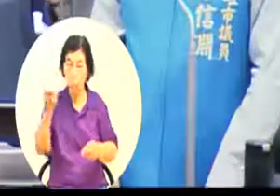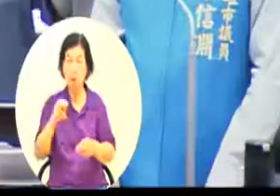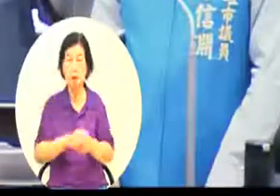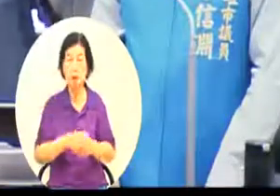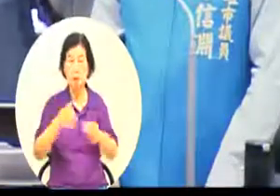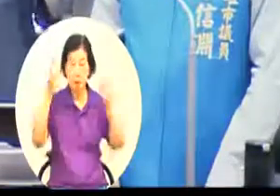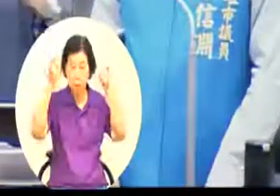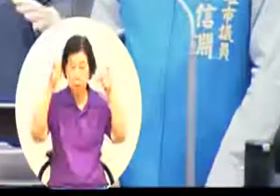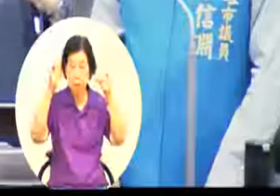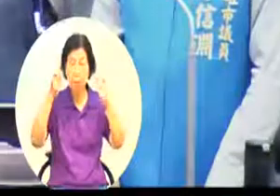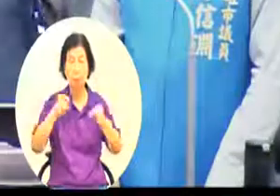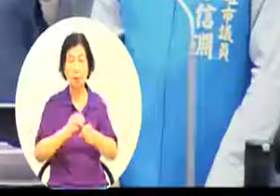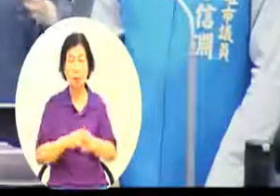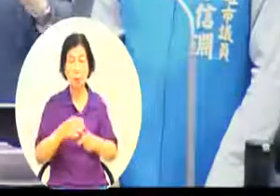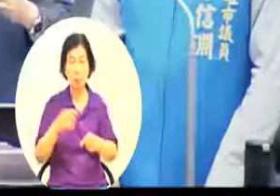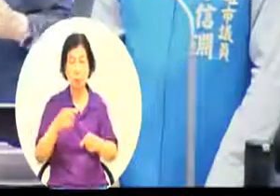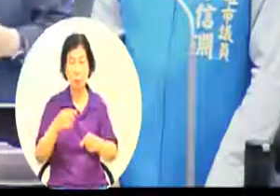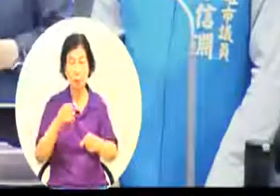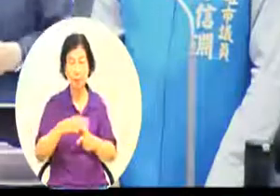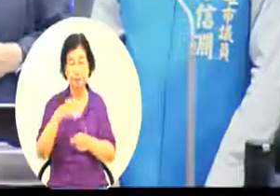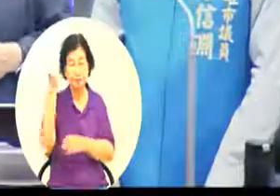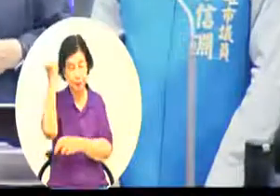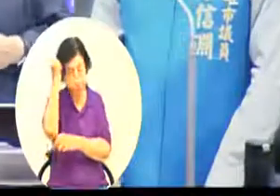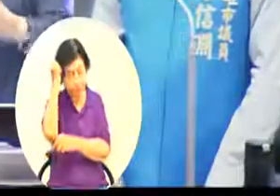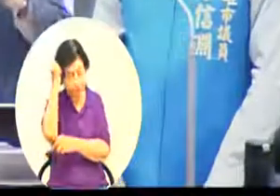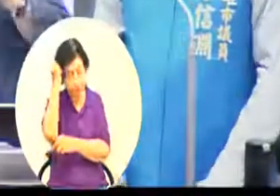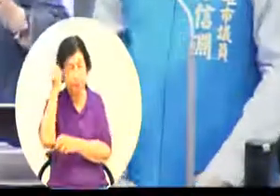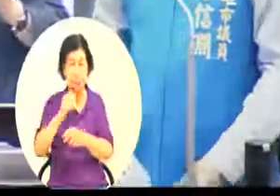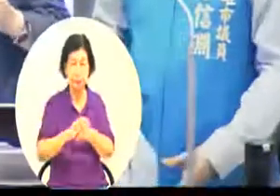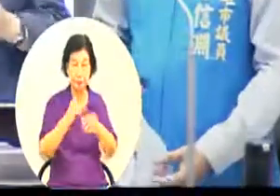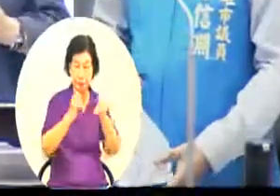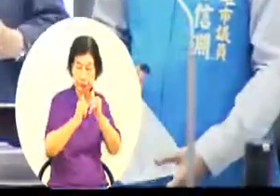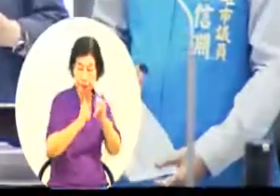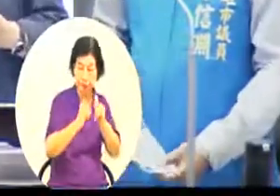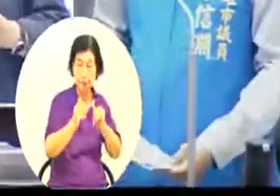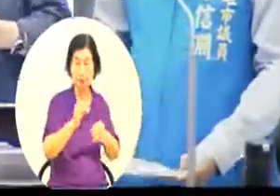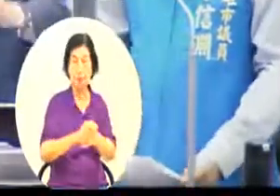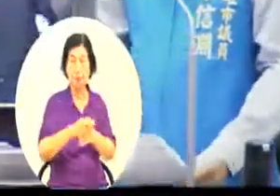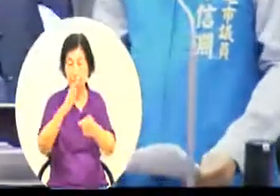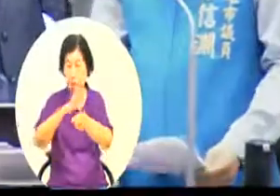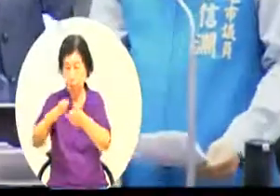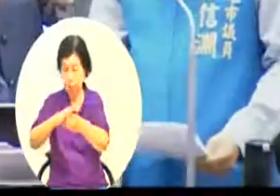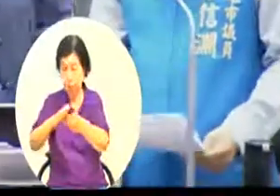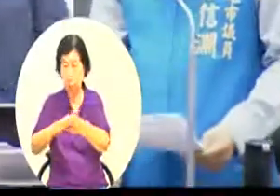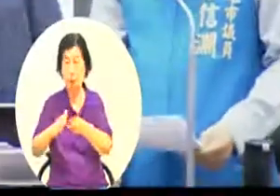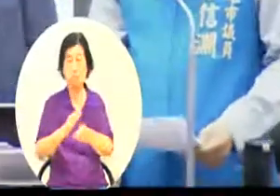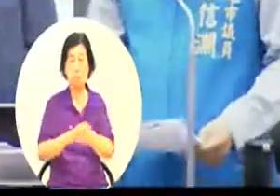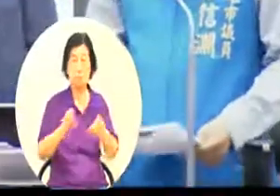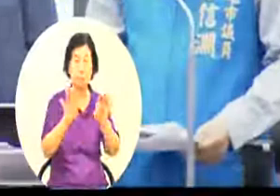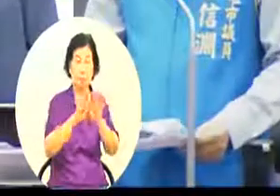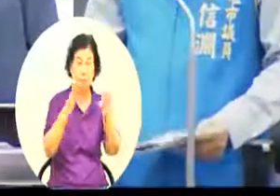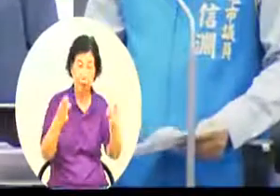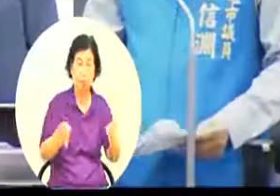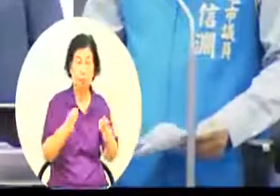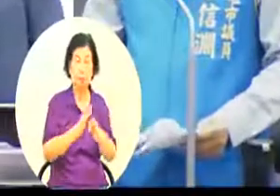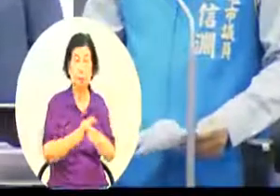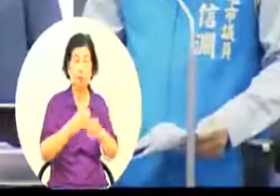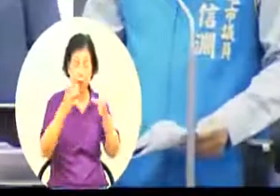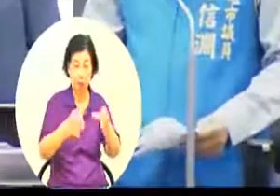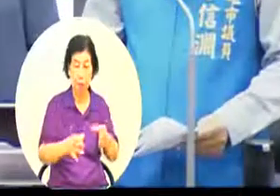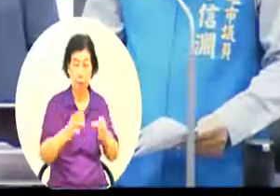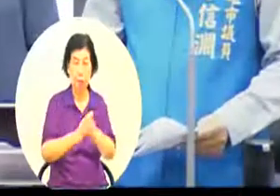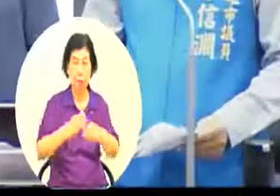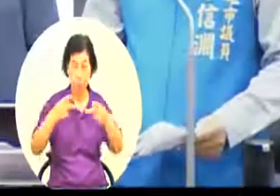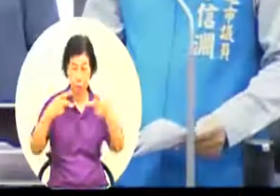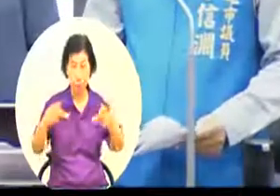等到我的人口运量达到一定的饱和，我才开始去做捷运，我感觉